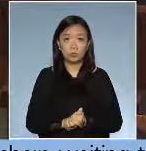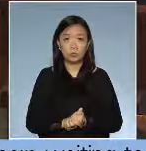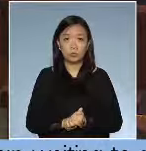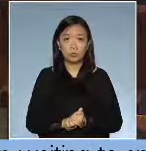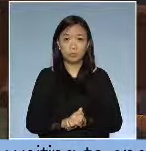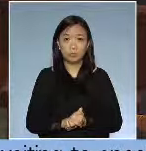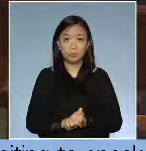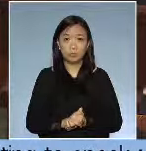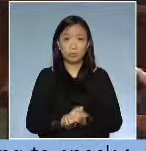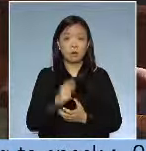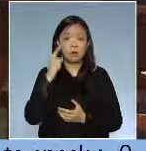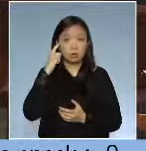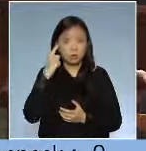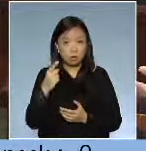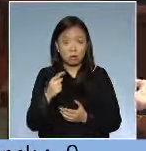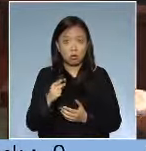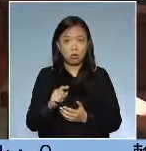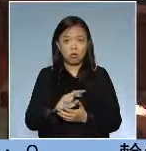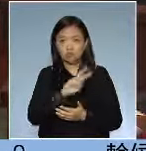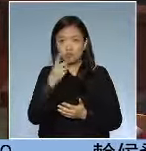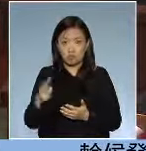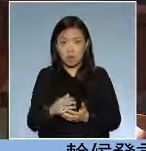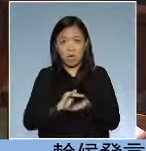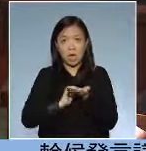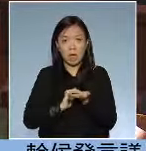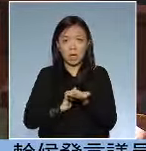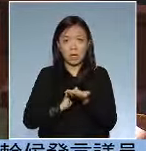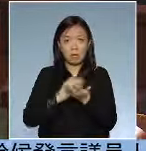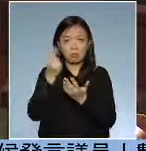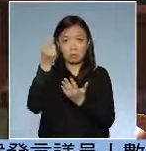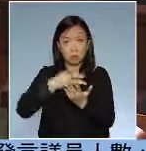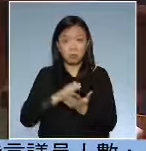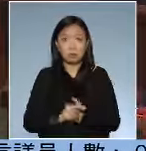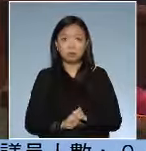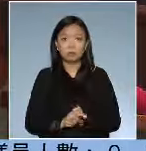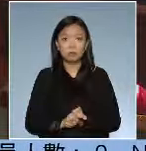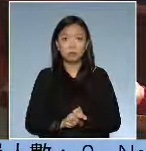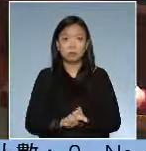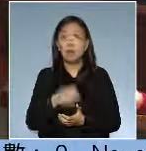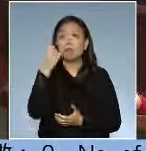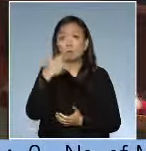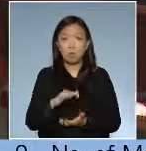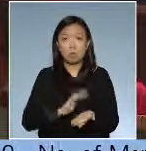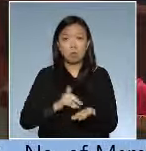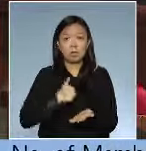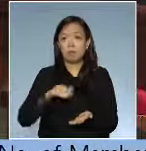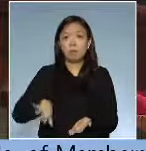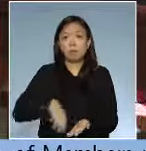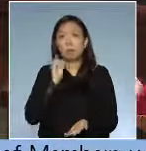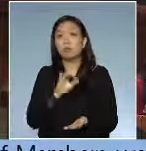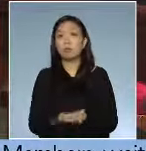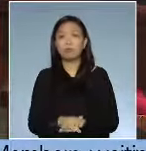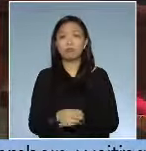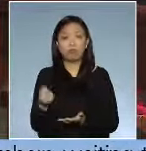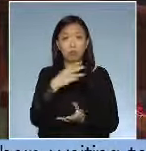喂，想改革一下醫療體制啫，唔得喎，醫生唔滿意喎，咁咪拉布咯，